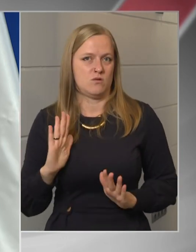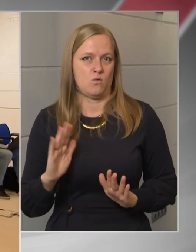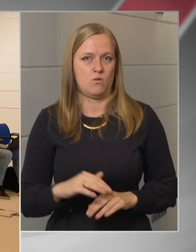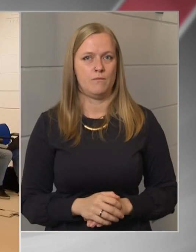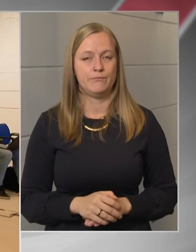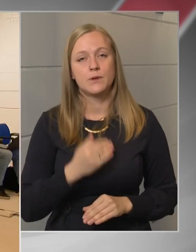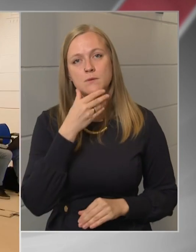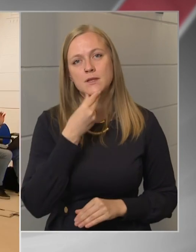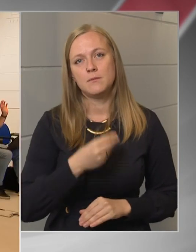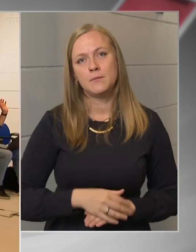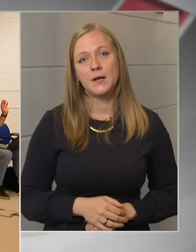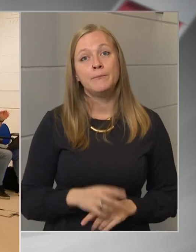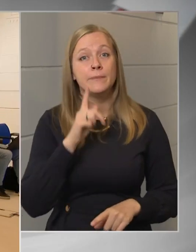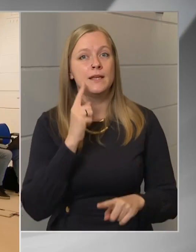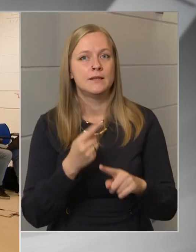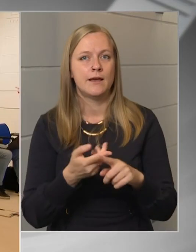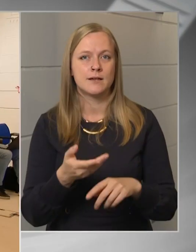Köszönöm szépen. Index.